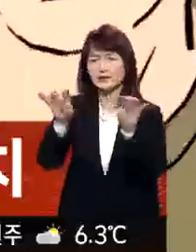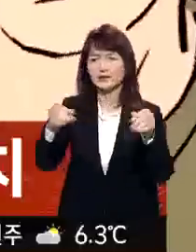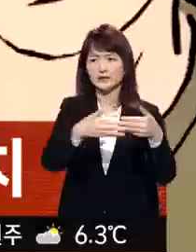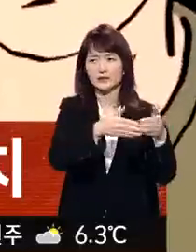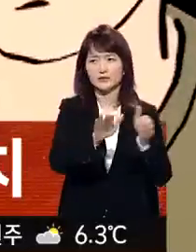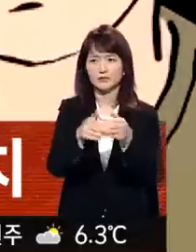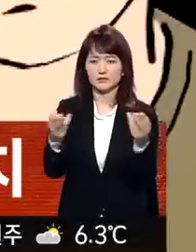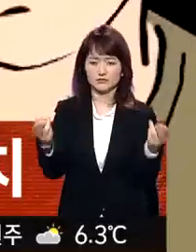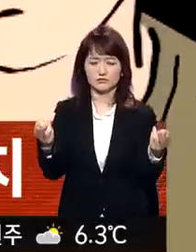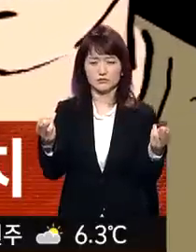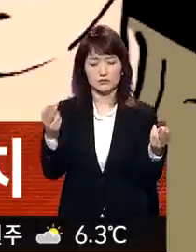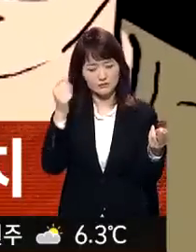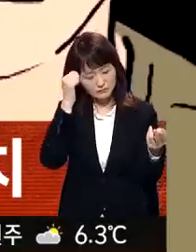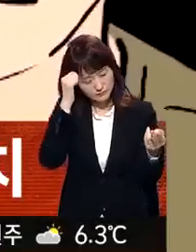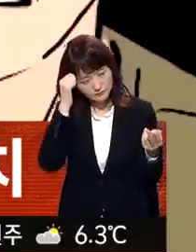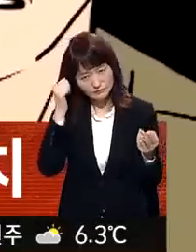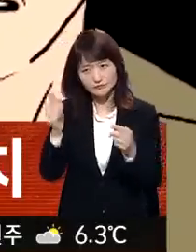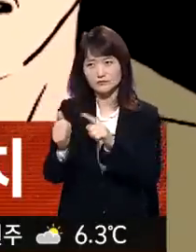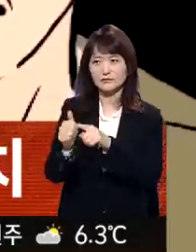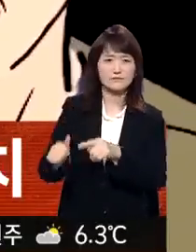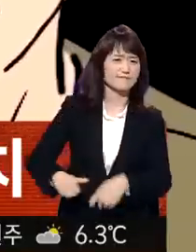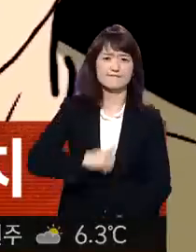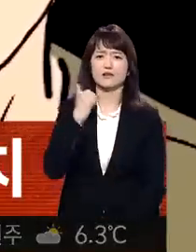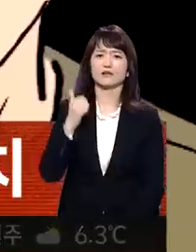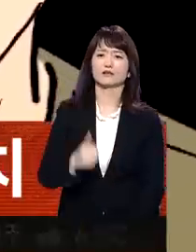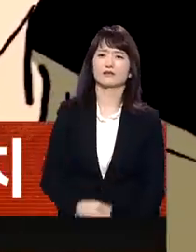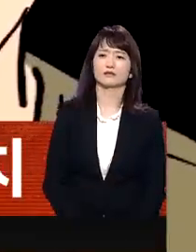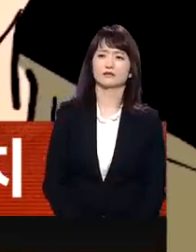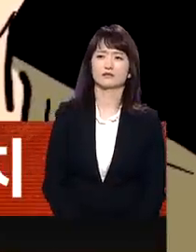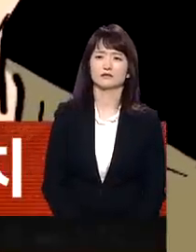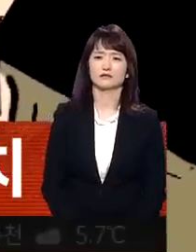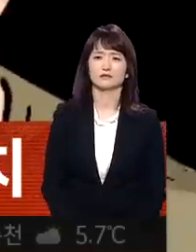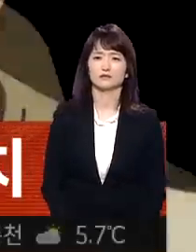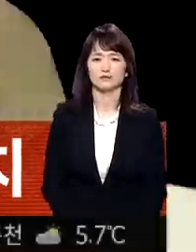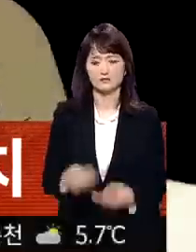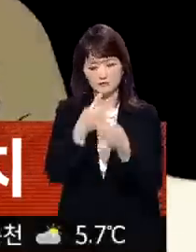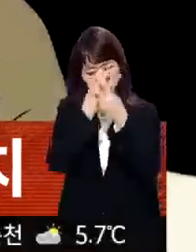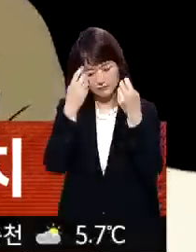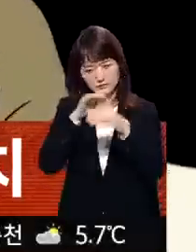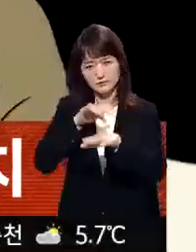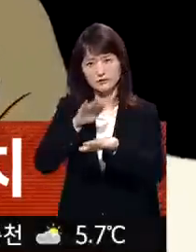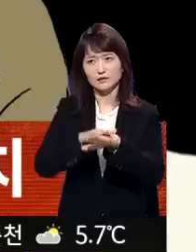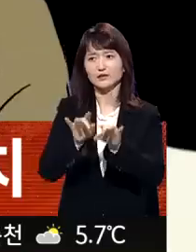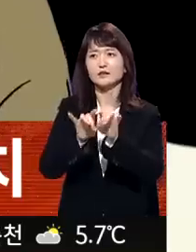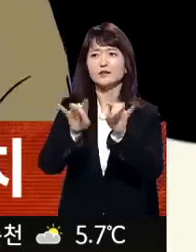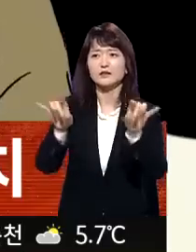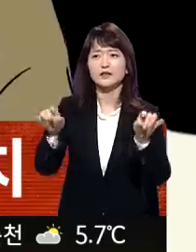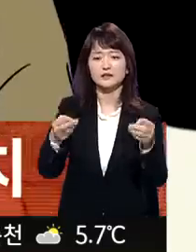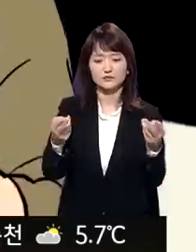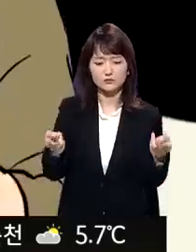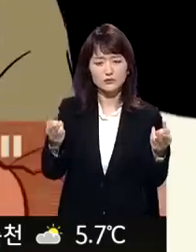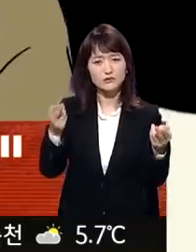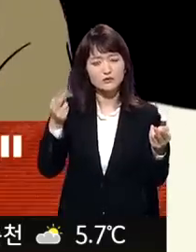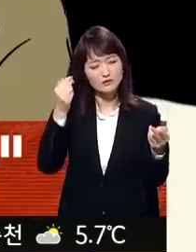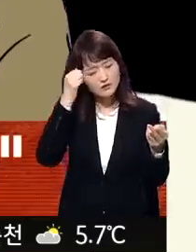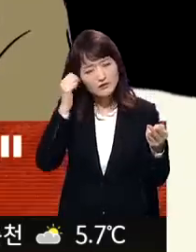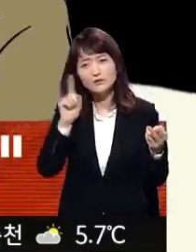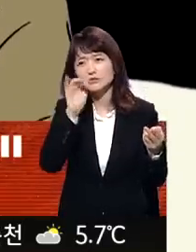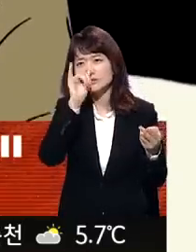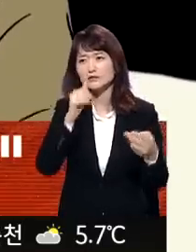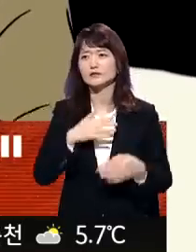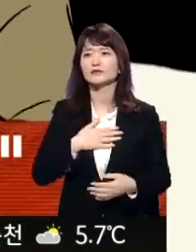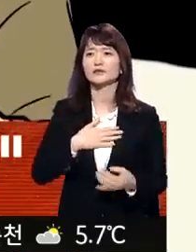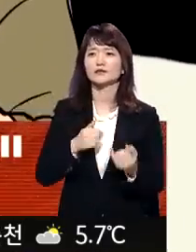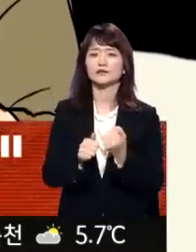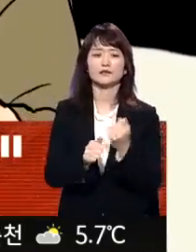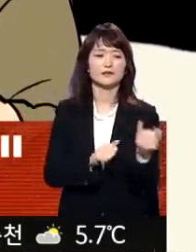이렇게 얘기를 했더니 이 남편이 불같이 화를 내기 시작한 겁니다. 잠버릇 때문에 각방 쓰는 부부가 대체 어딨냐면서 그리고 내가 내 안에